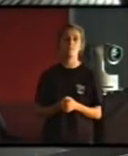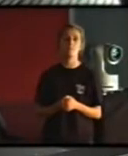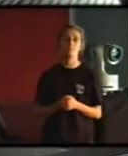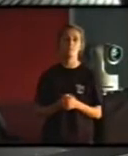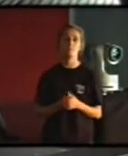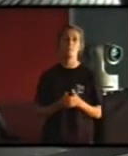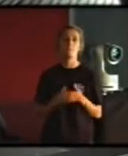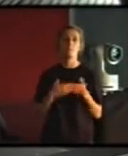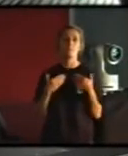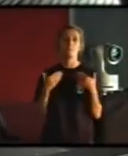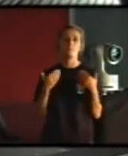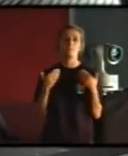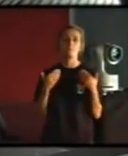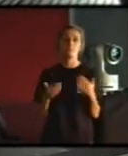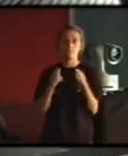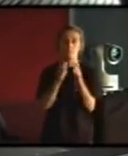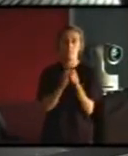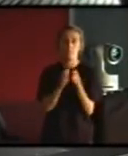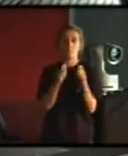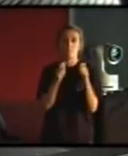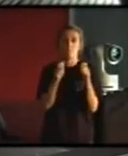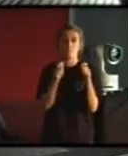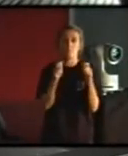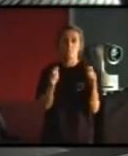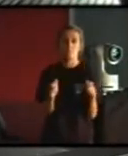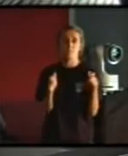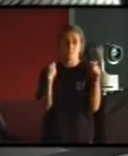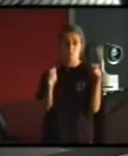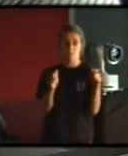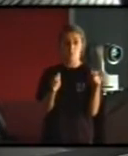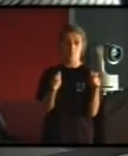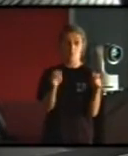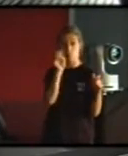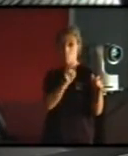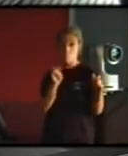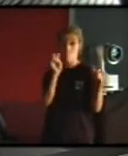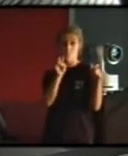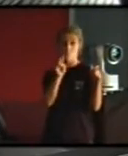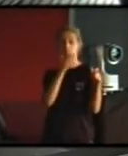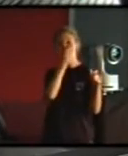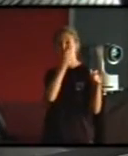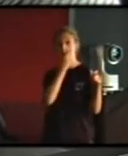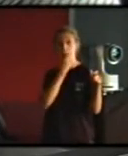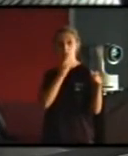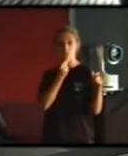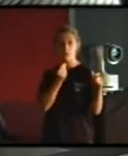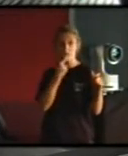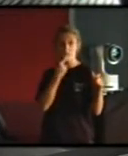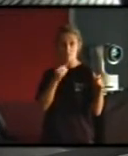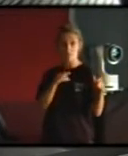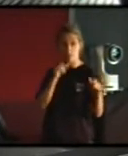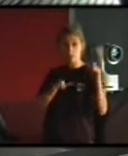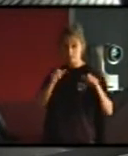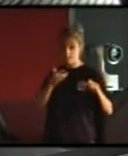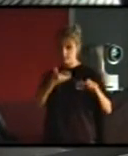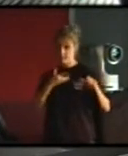construction patrimoniale pour ce petit bâtiment qui est maintenant même assez joli, elle devient de plus en plus large. Mm-hmm.